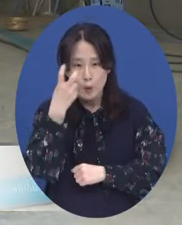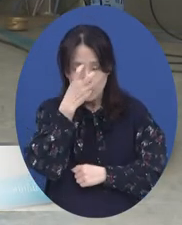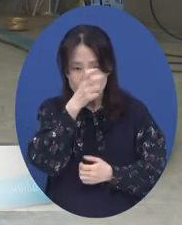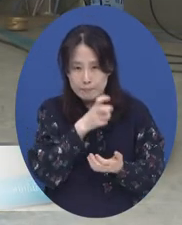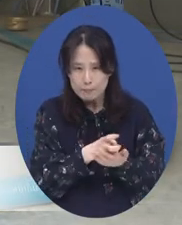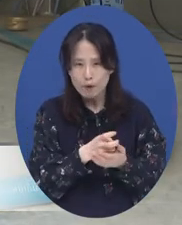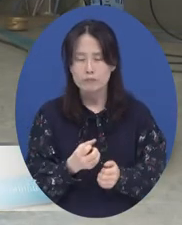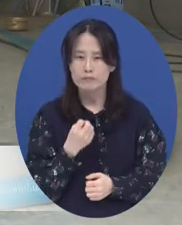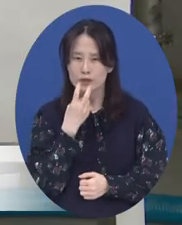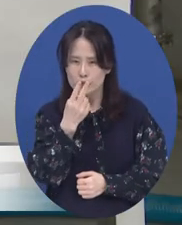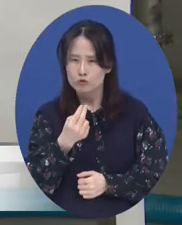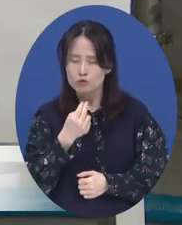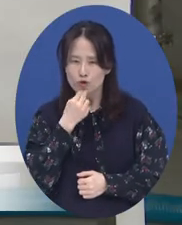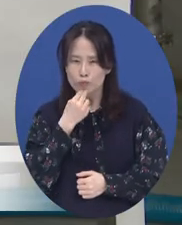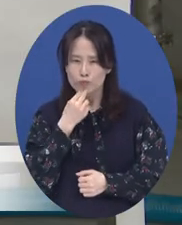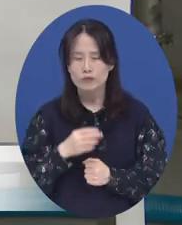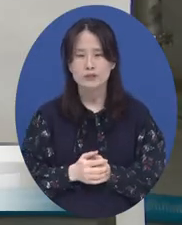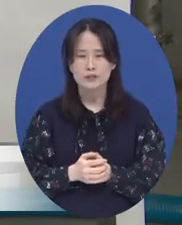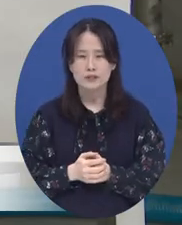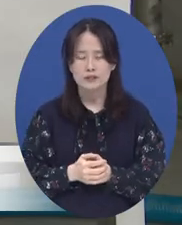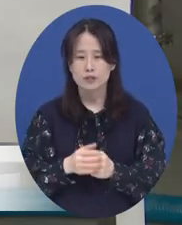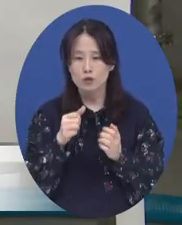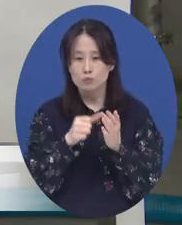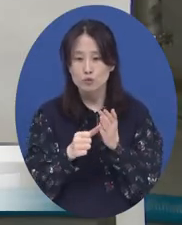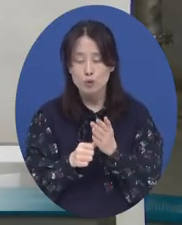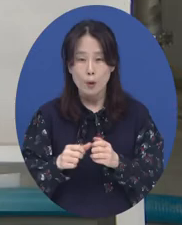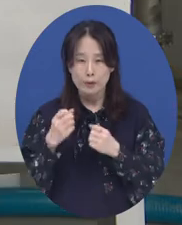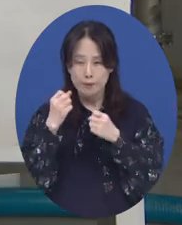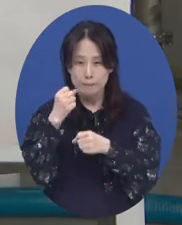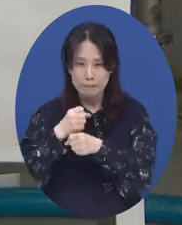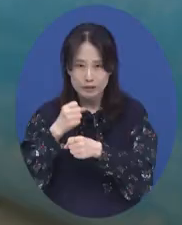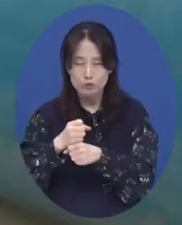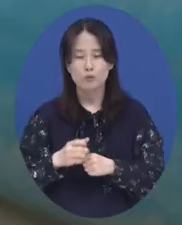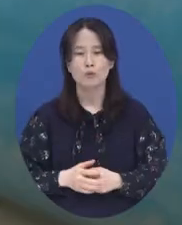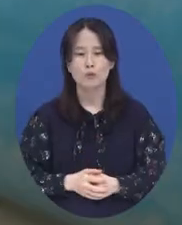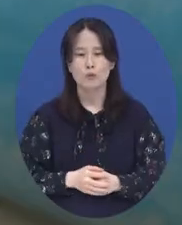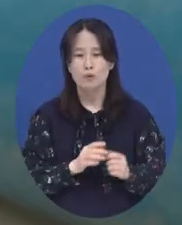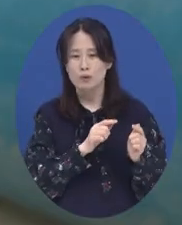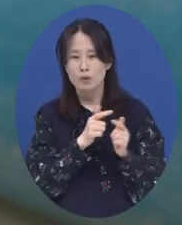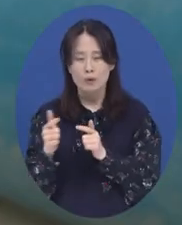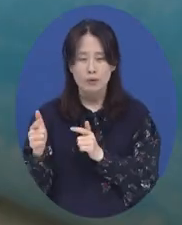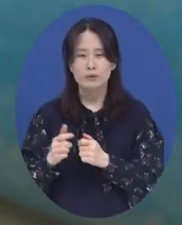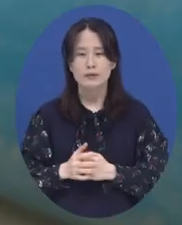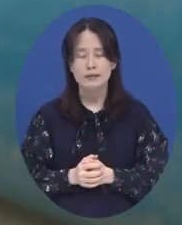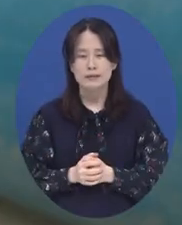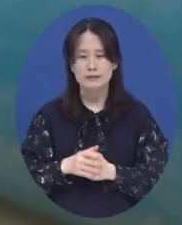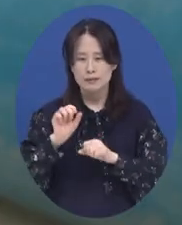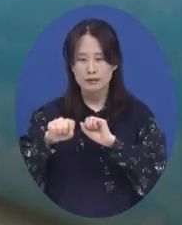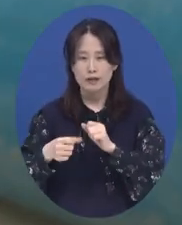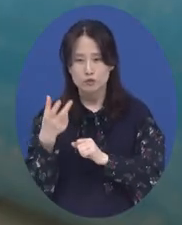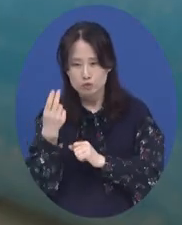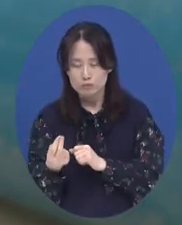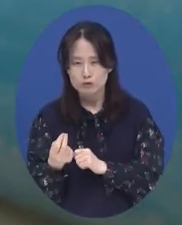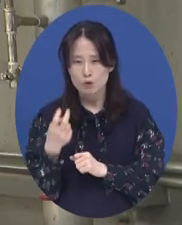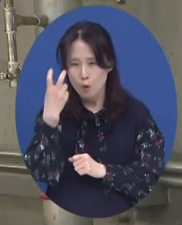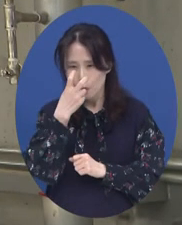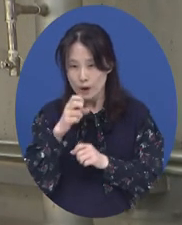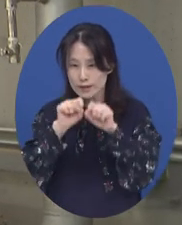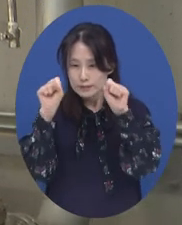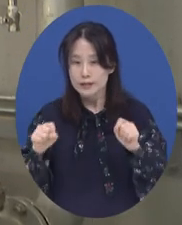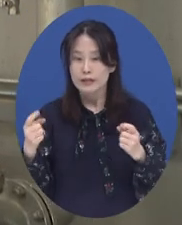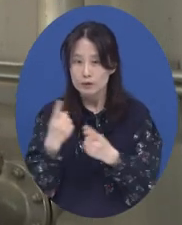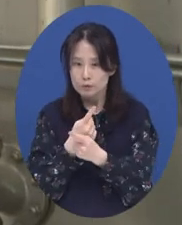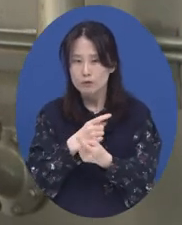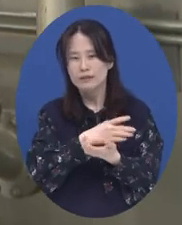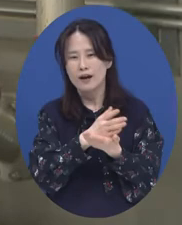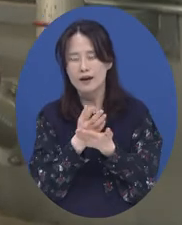가축분뇨 이력관리제와 악취 없는 고형축 분비료 개발, 축분퇴비 이용 증진을 위한 축종별 가축분뇨 관리체계 개편